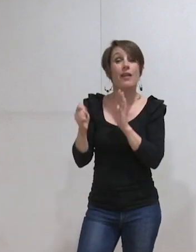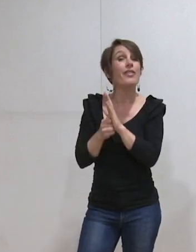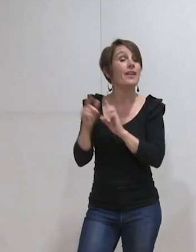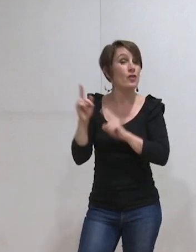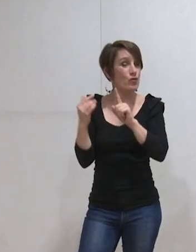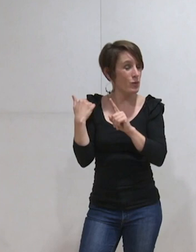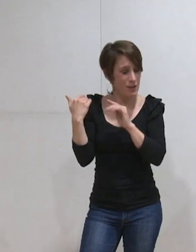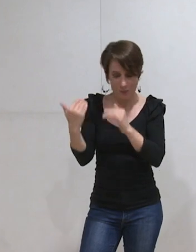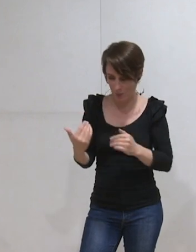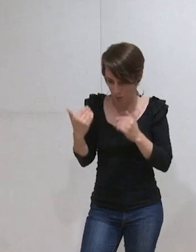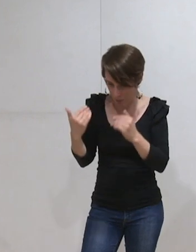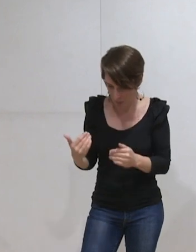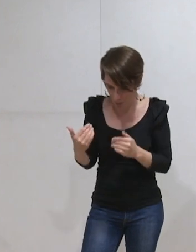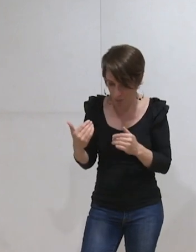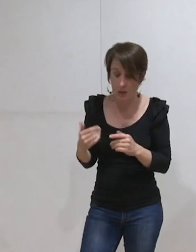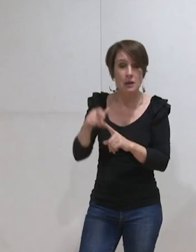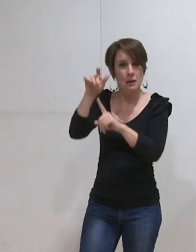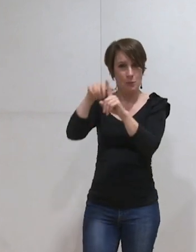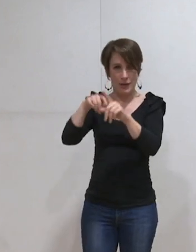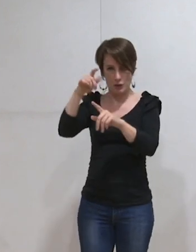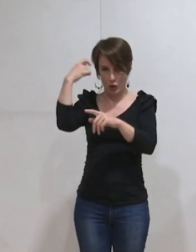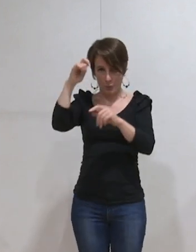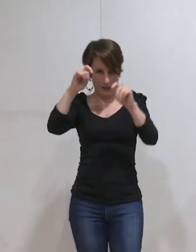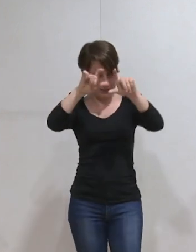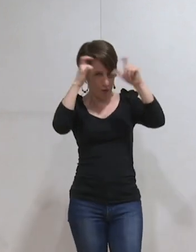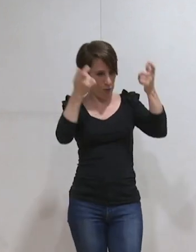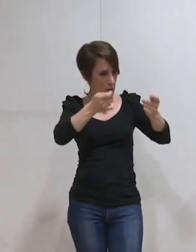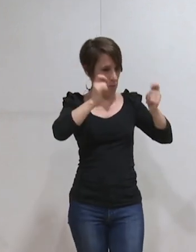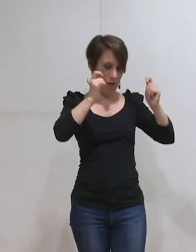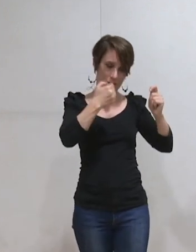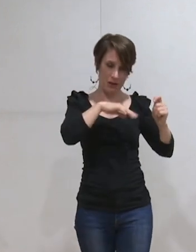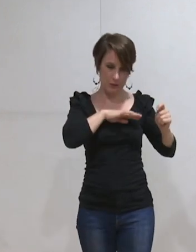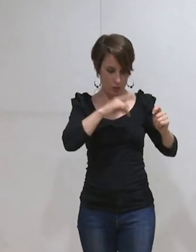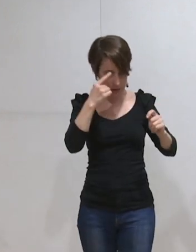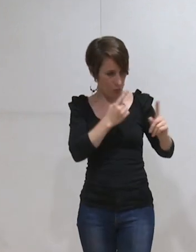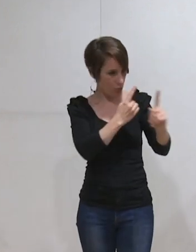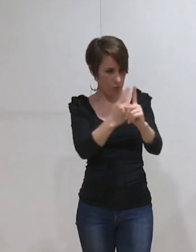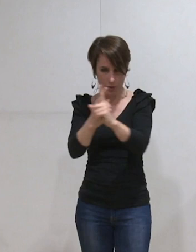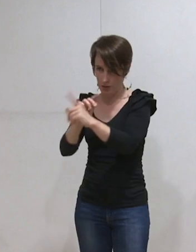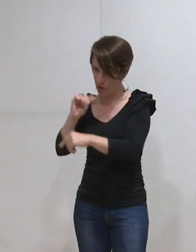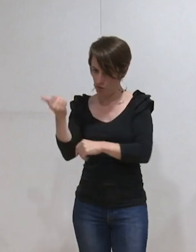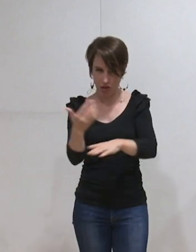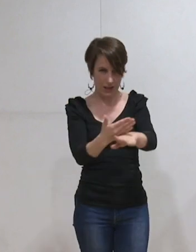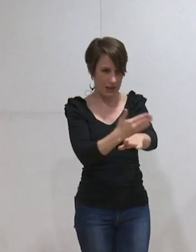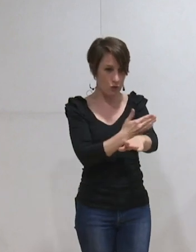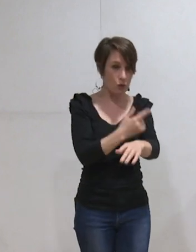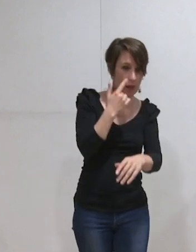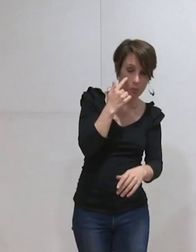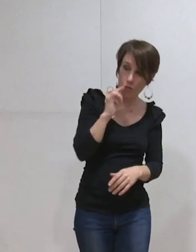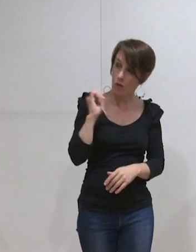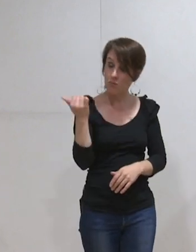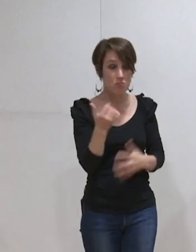mandaté pour je cite étudieré avec chaque actionnaire le rôle qu'il souhaite occuper dans la